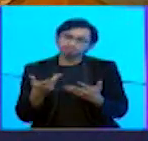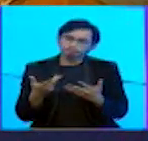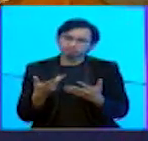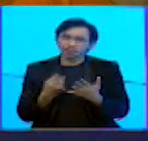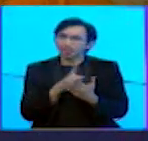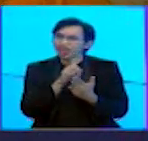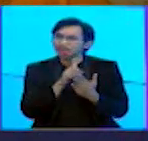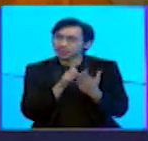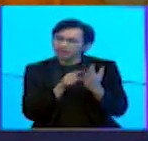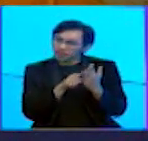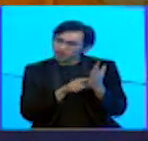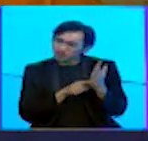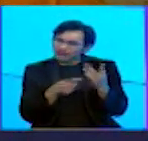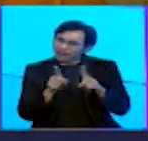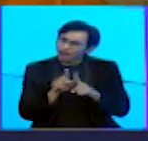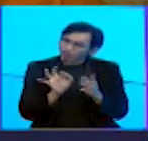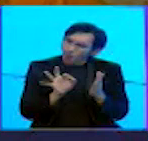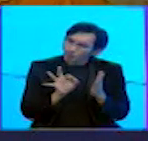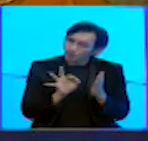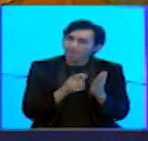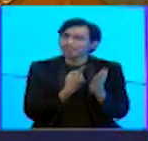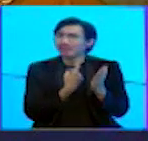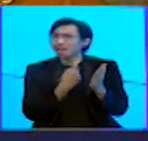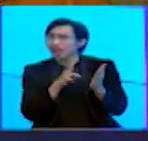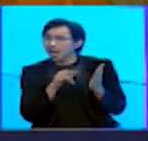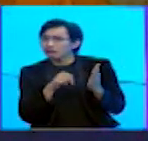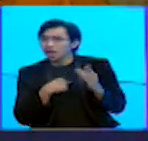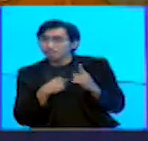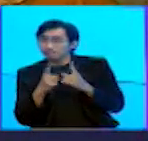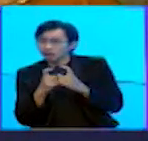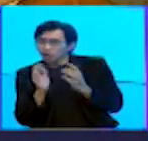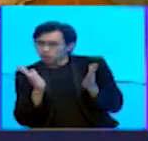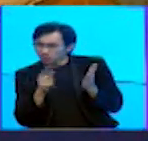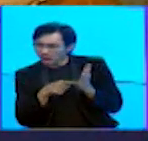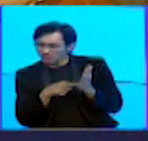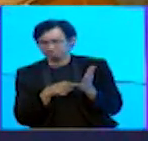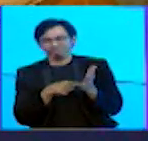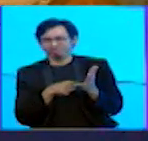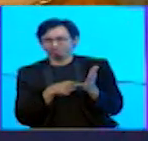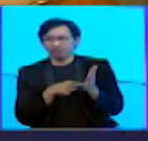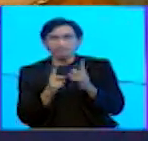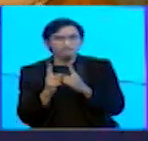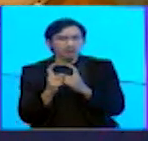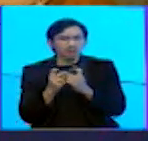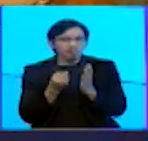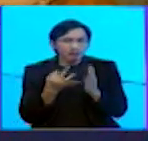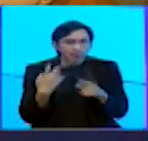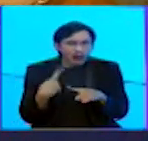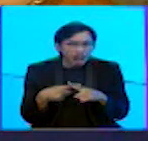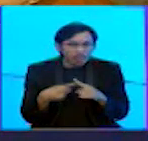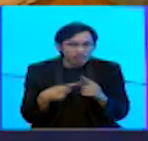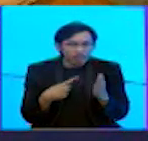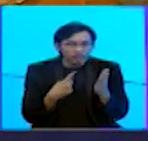adalah apakah saya punya pacar atau tidak gitu. Kemudian pacaran berapa kali? Apakah pacar yang sekarang ini